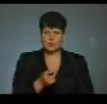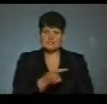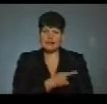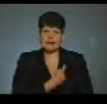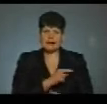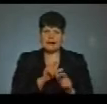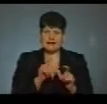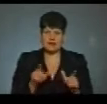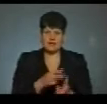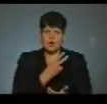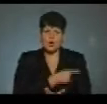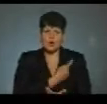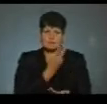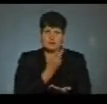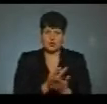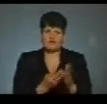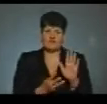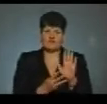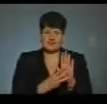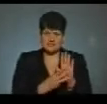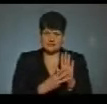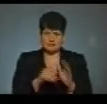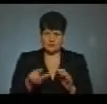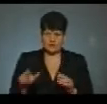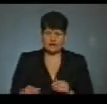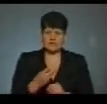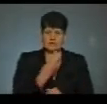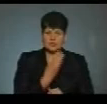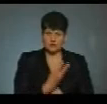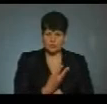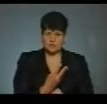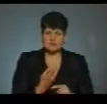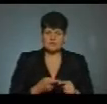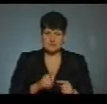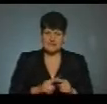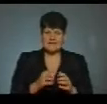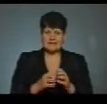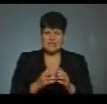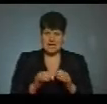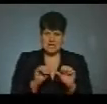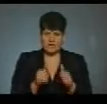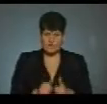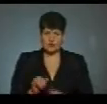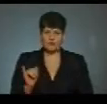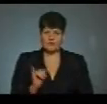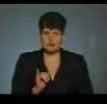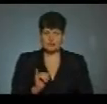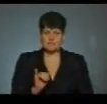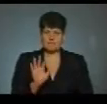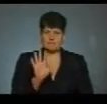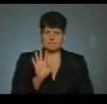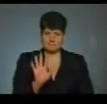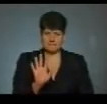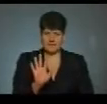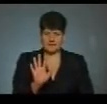лікарні госпіталізовано 8 осіб, 3 з яких мають середню форму і